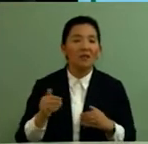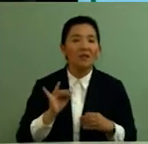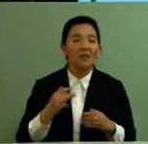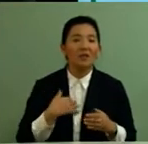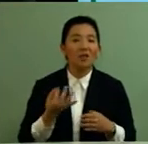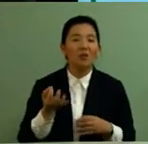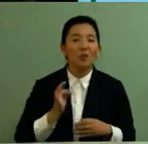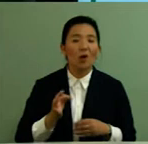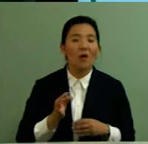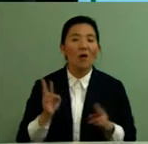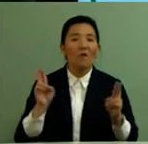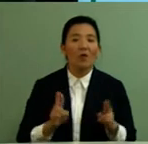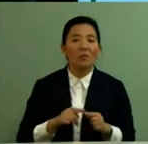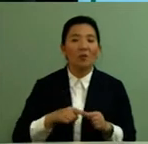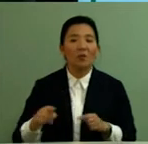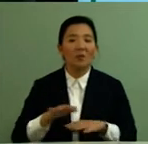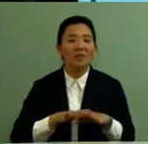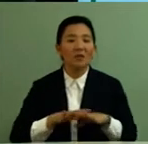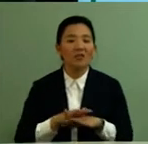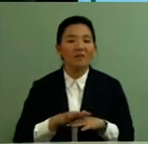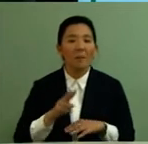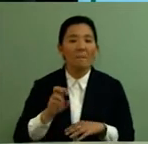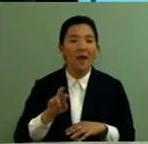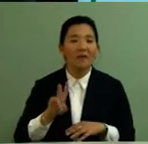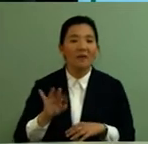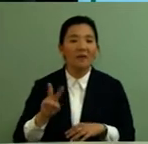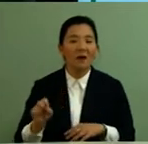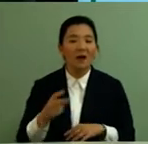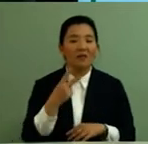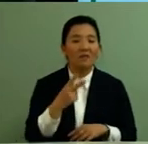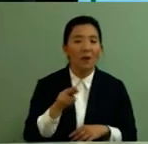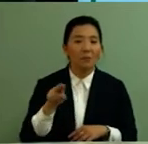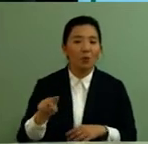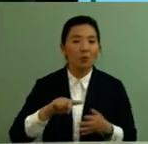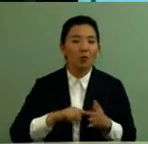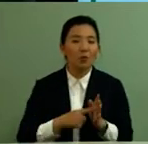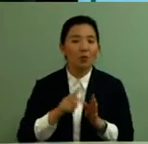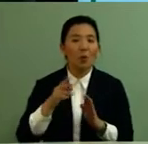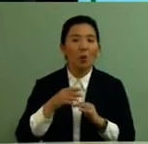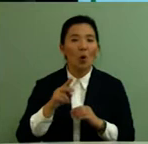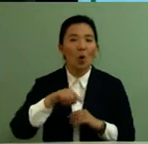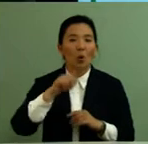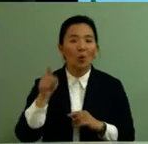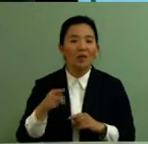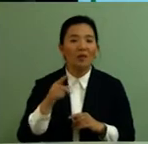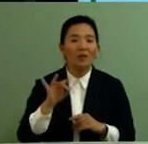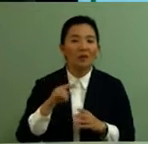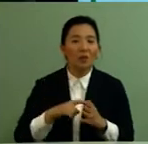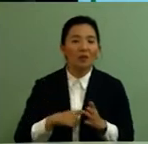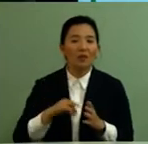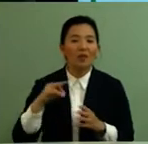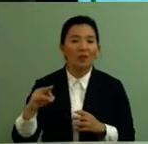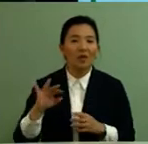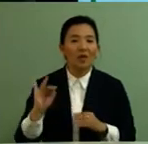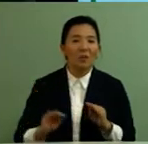я использую формулу периода математического маятника – 2π умножить на корень квадратный L, деленное на G.